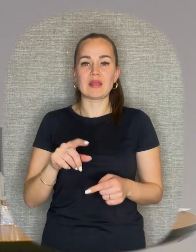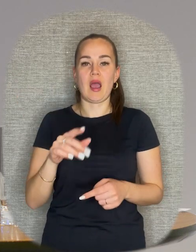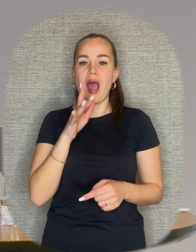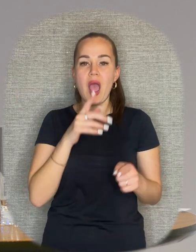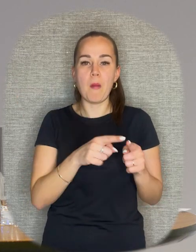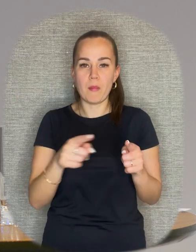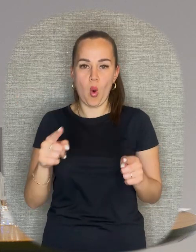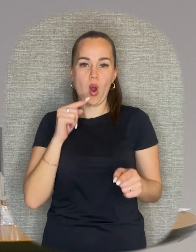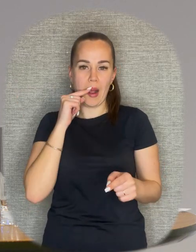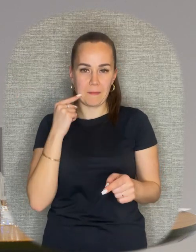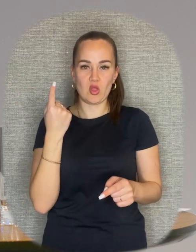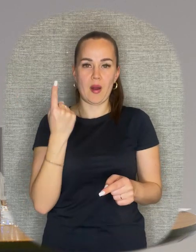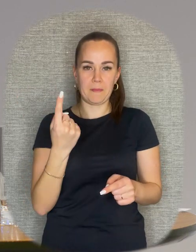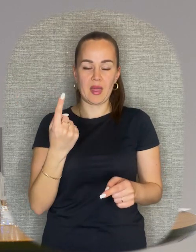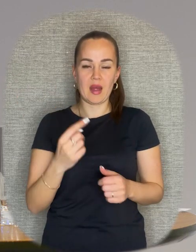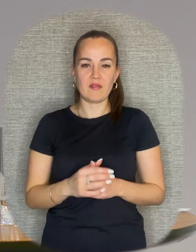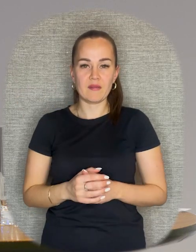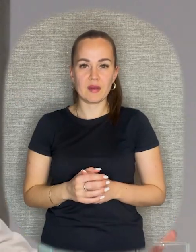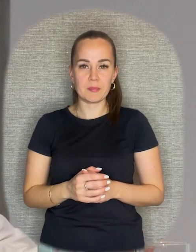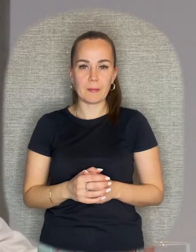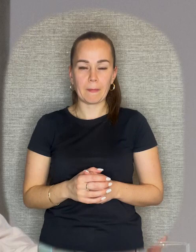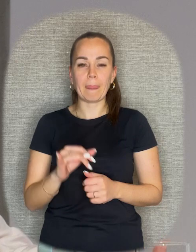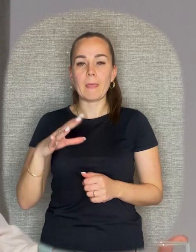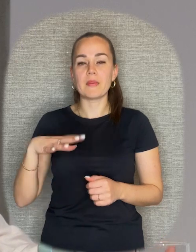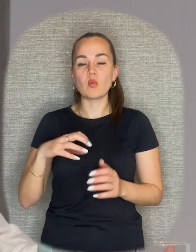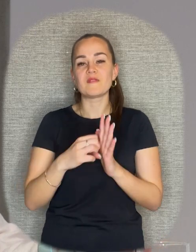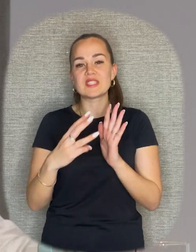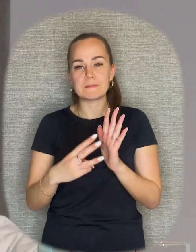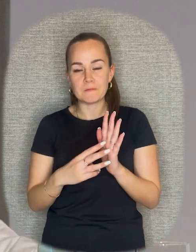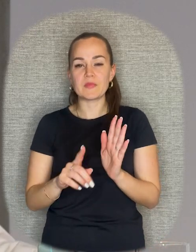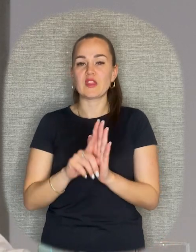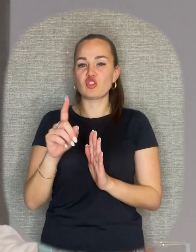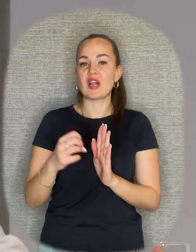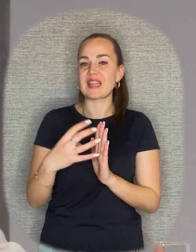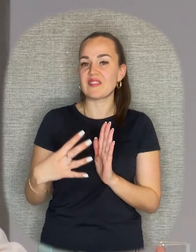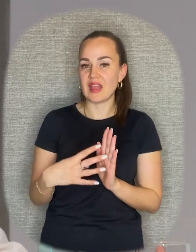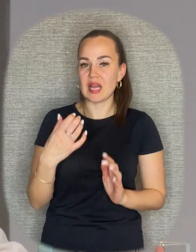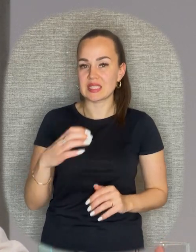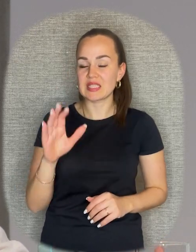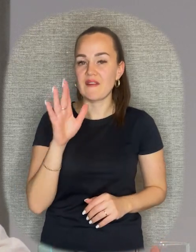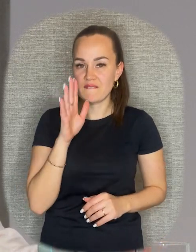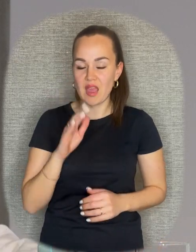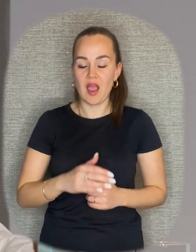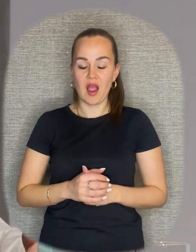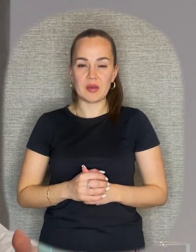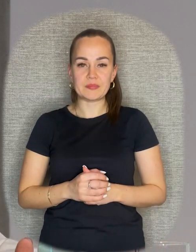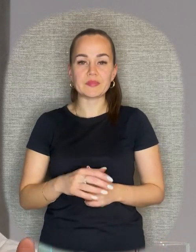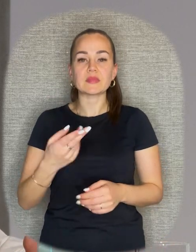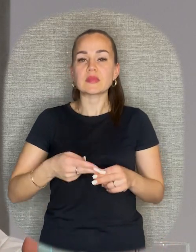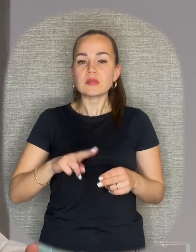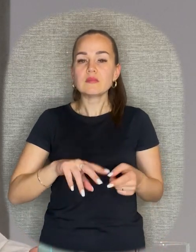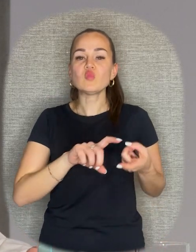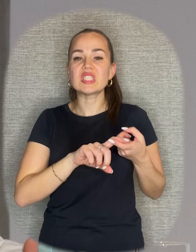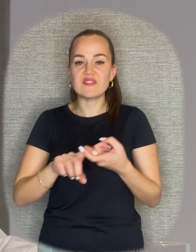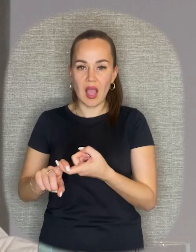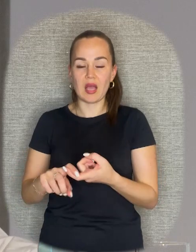- это и была эпоха Петра I а потом страница российской истории XV начала XIX века в том числе